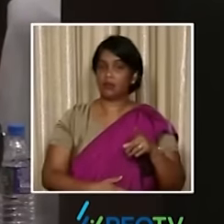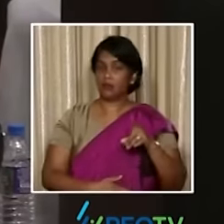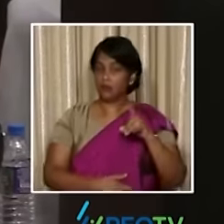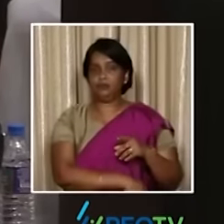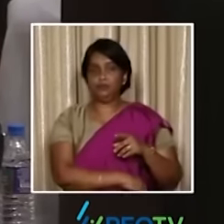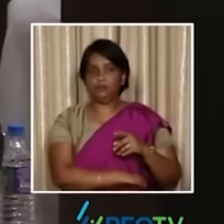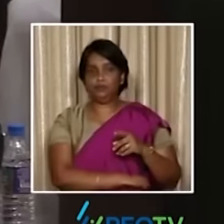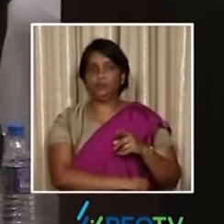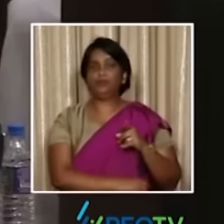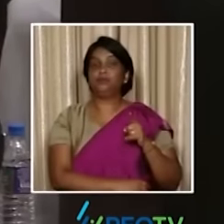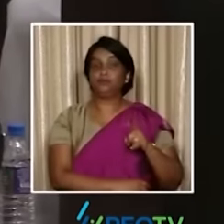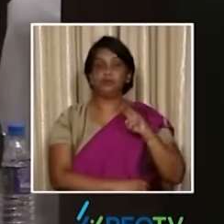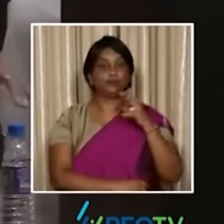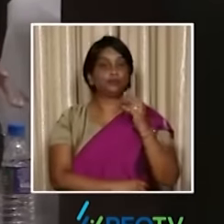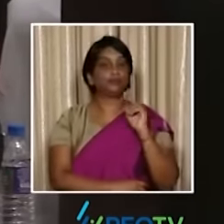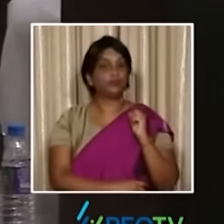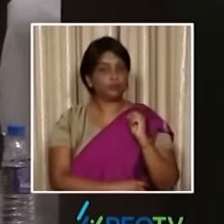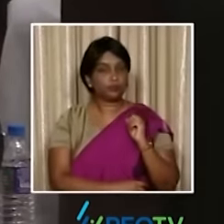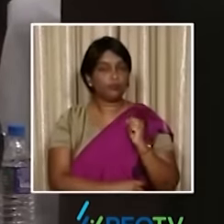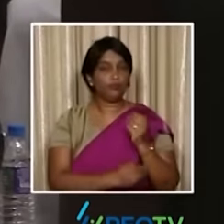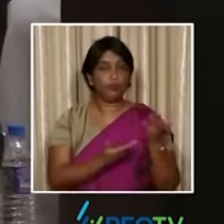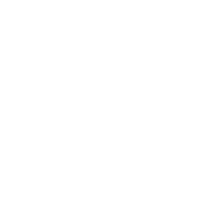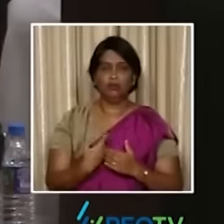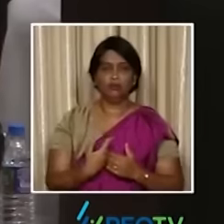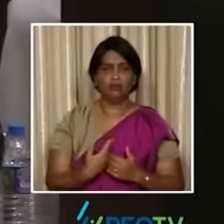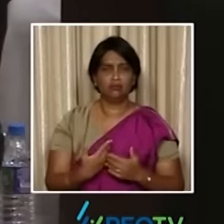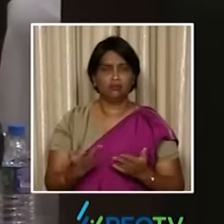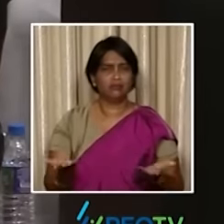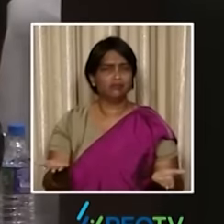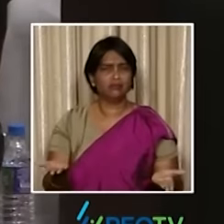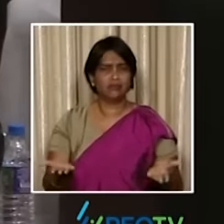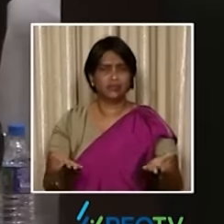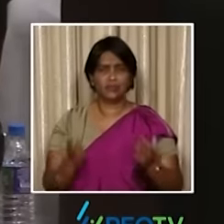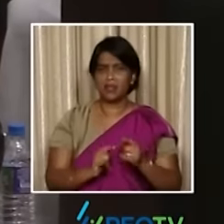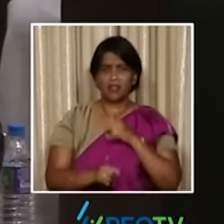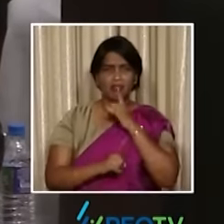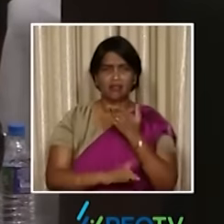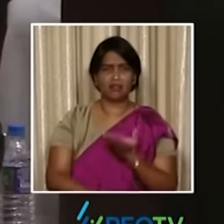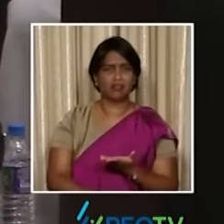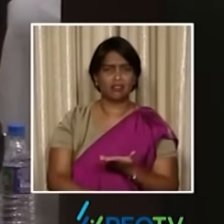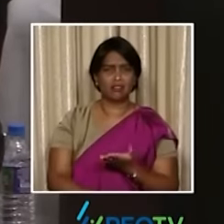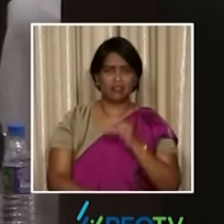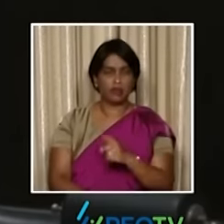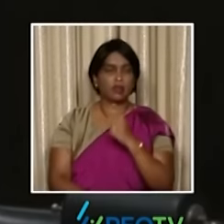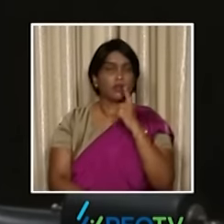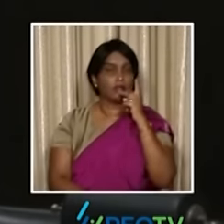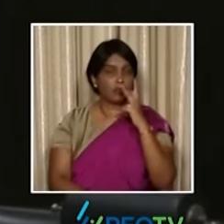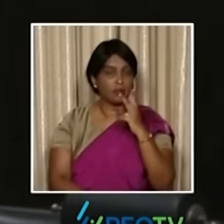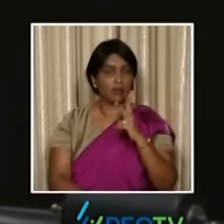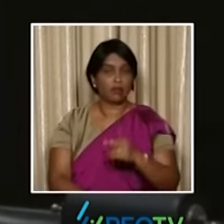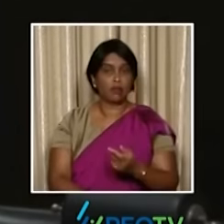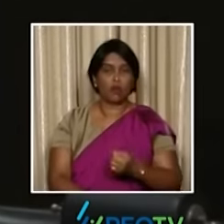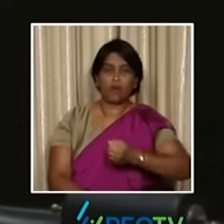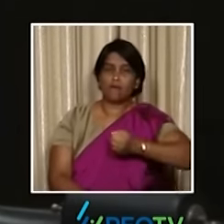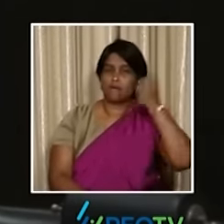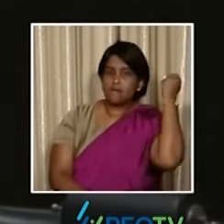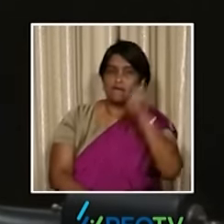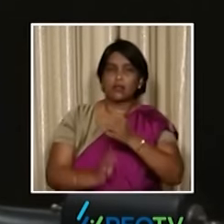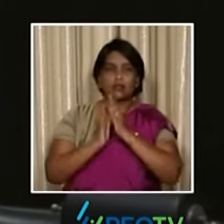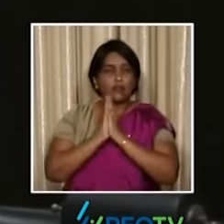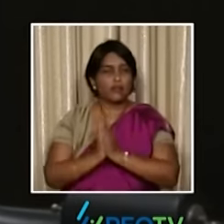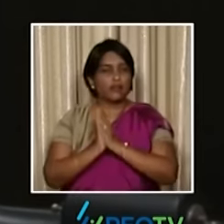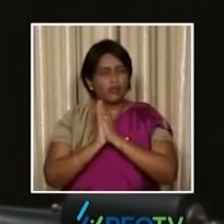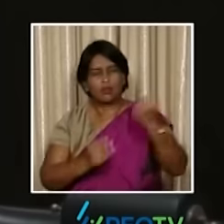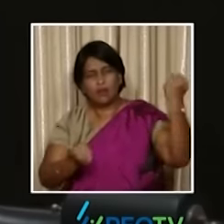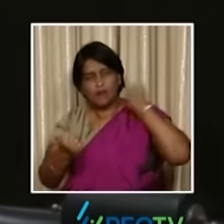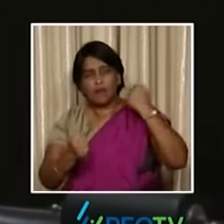වුණයි කියලා 250ක් විඩ්‍රෝ කරනවා කියන එක මොන වැරදි කතාවක්ද? මොන අමනෝජ කතාවක්ද? ගහන්න වඳින මිනිහයි, වඳින්න